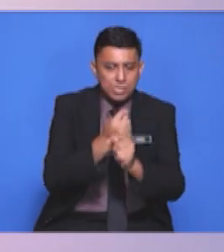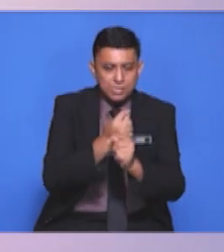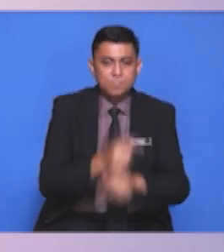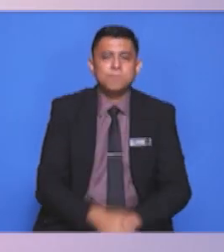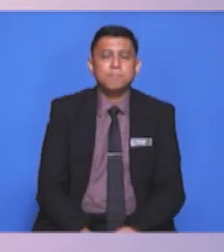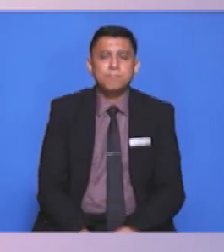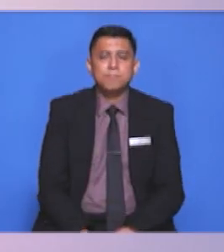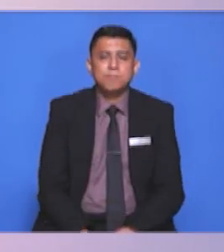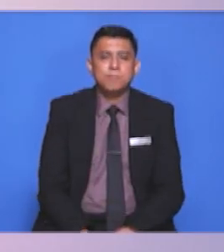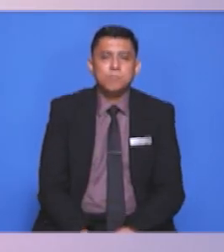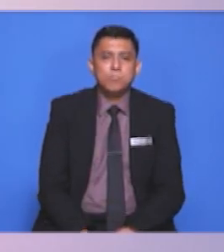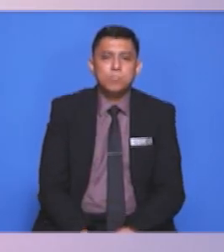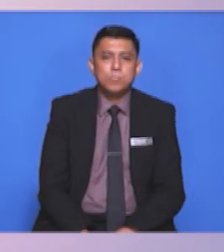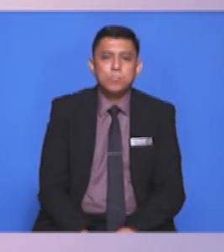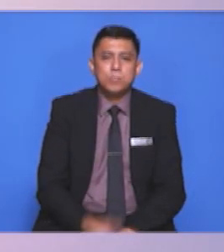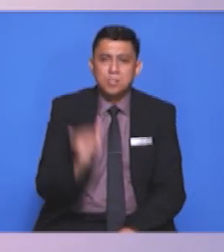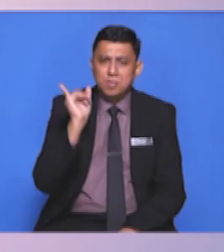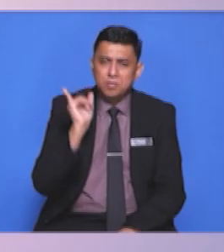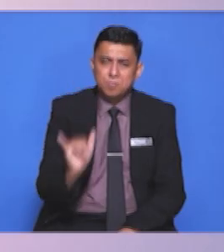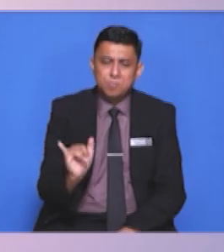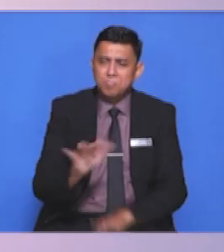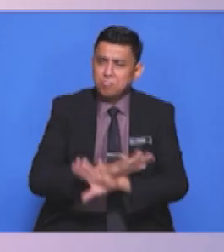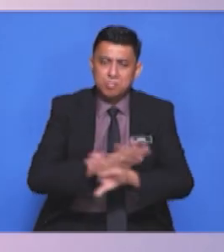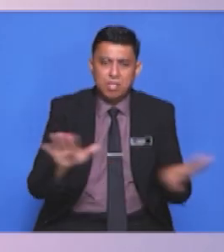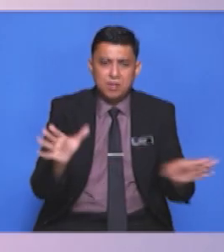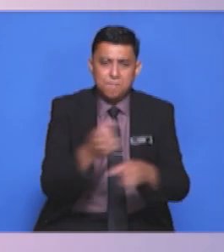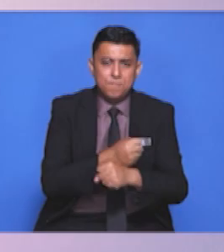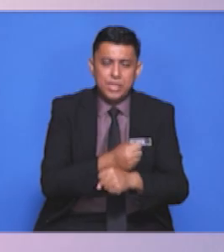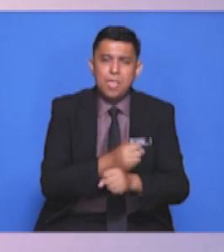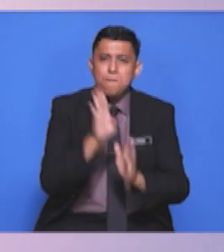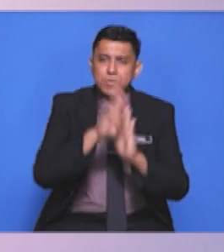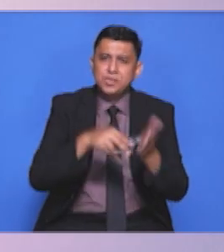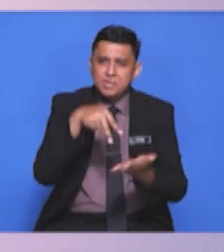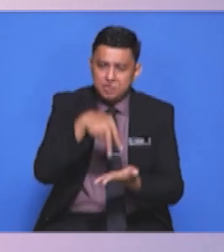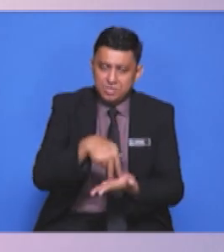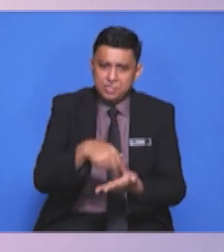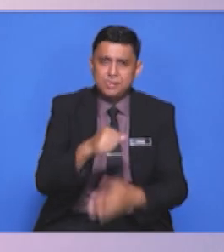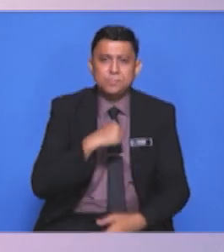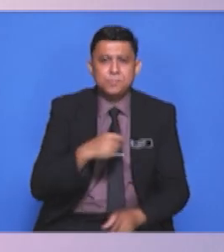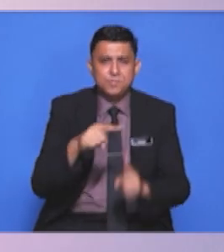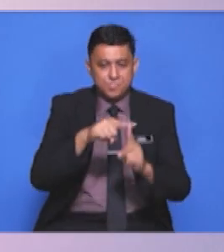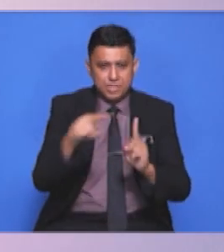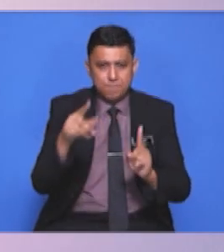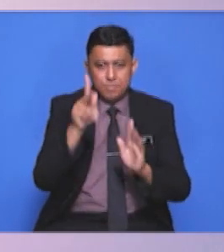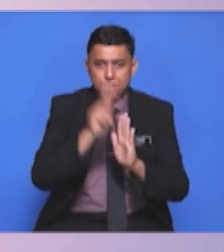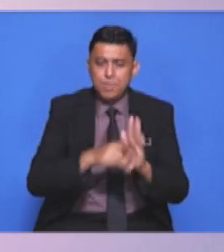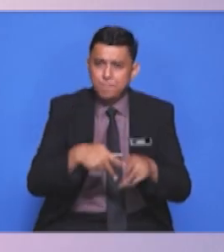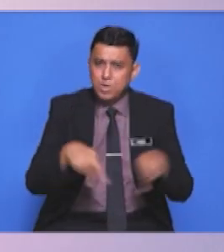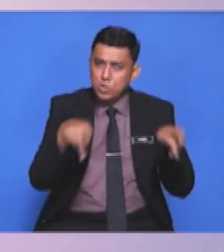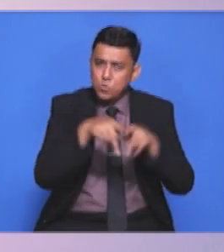kata tugas Sheila unit yang tidak dapat berdiri sendiri tetapi memerlukan